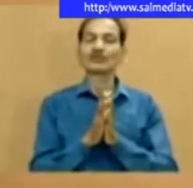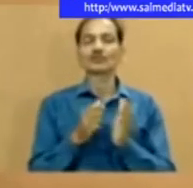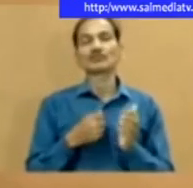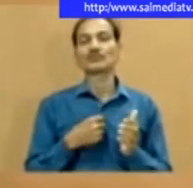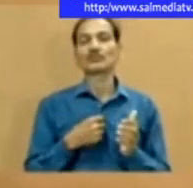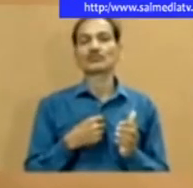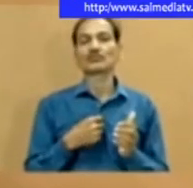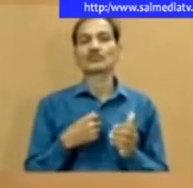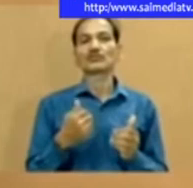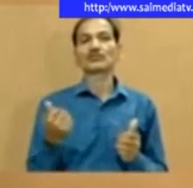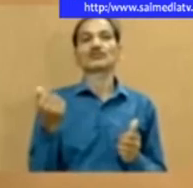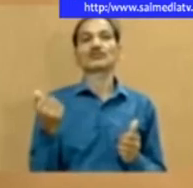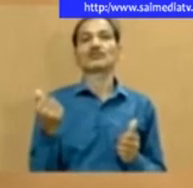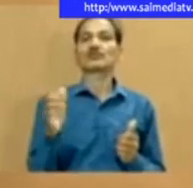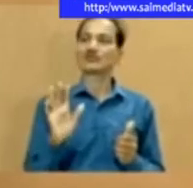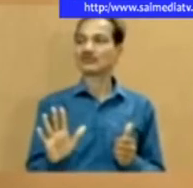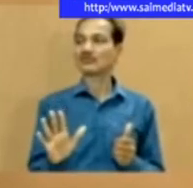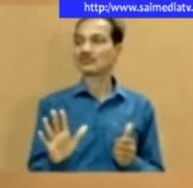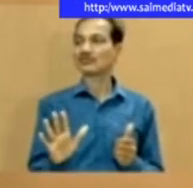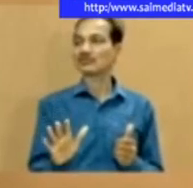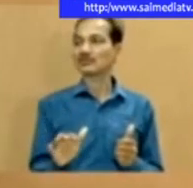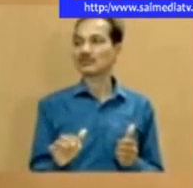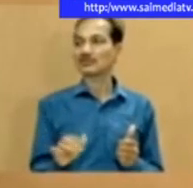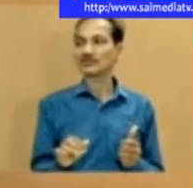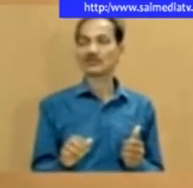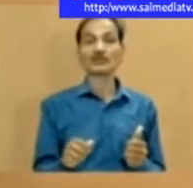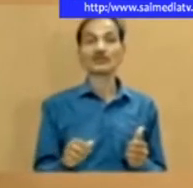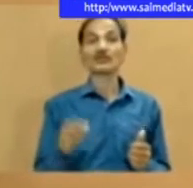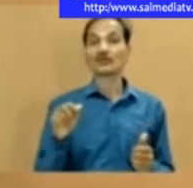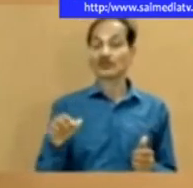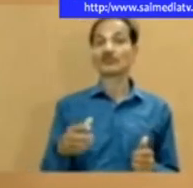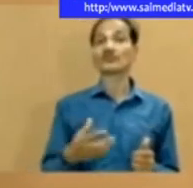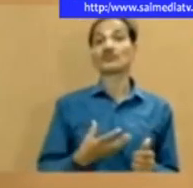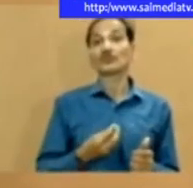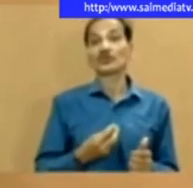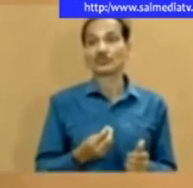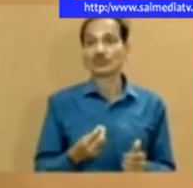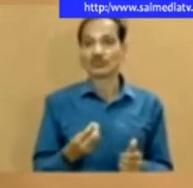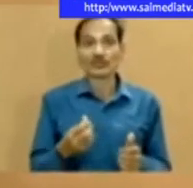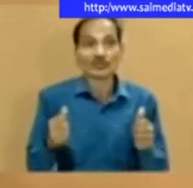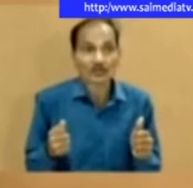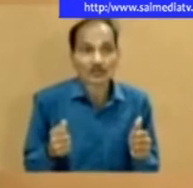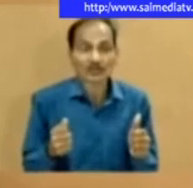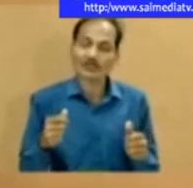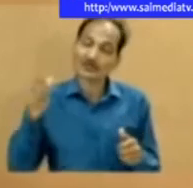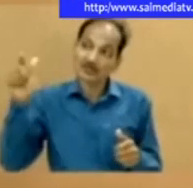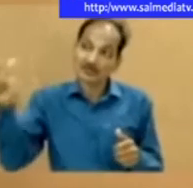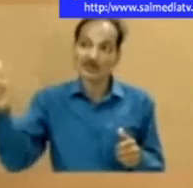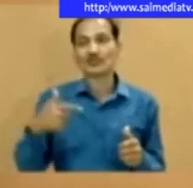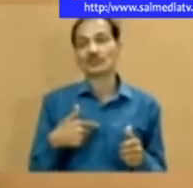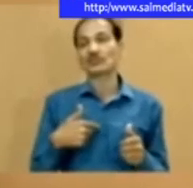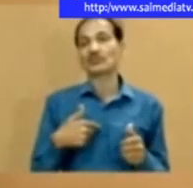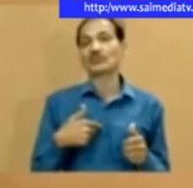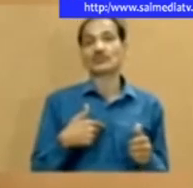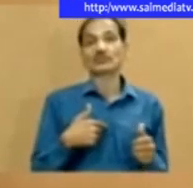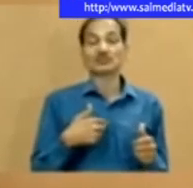ଡରେଇବ ପୁଣି ଥରେ କହେ ଭୟକୁ ଯେତିକି ଡରିବା ସିଏ ଆମକୁ ସେତିକି ଡରେଇବ କହିବାର